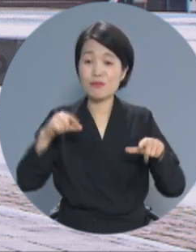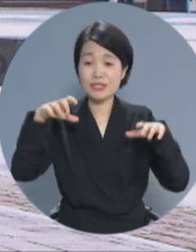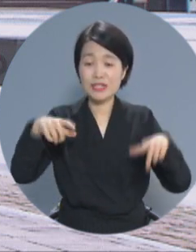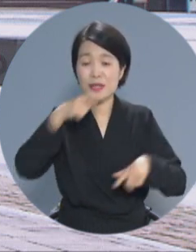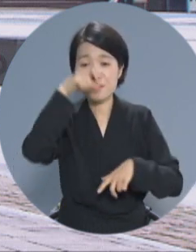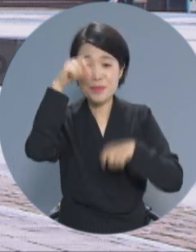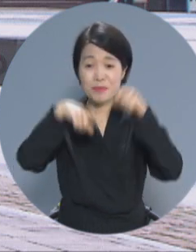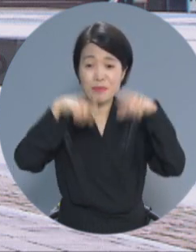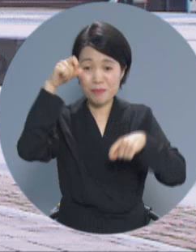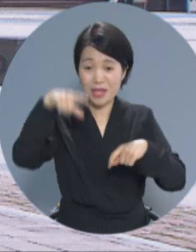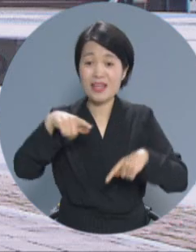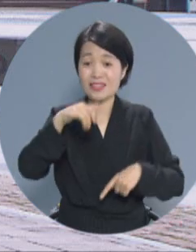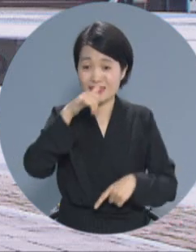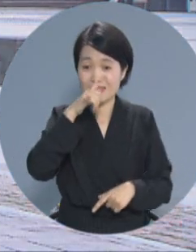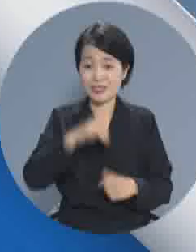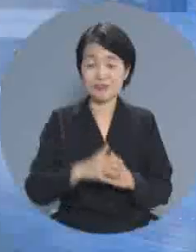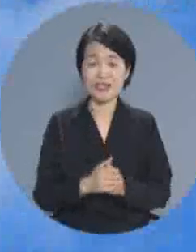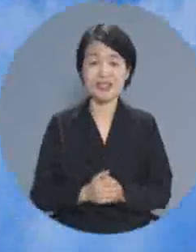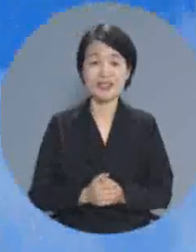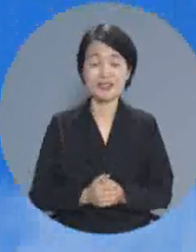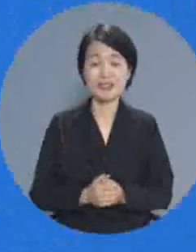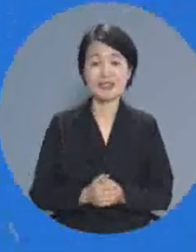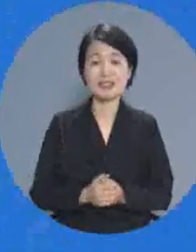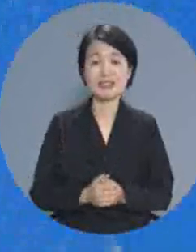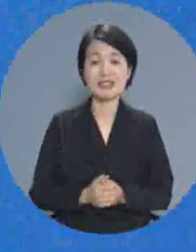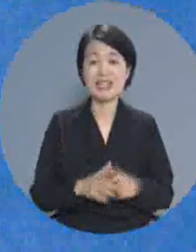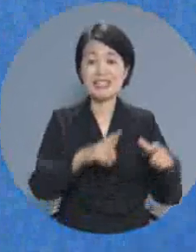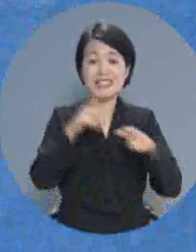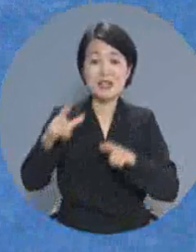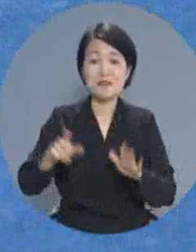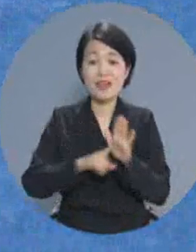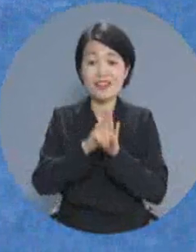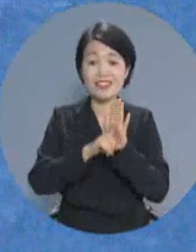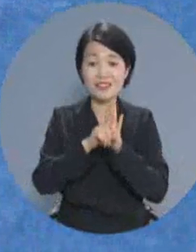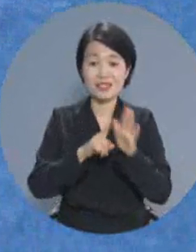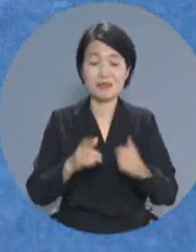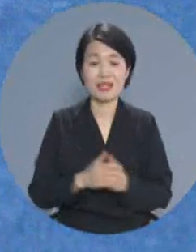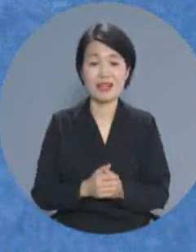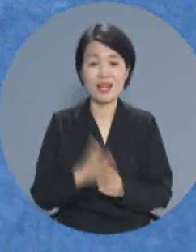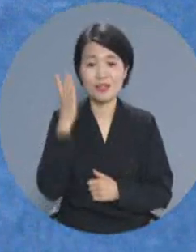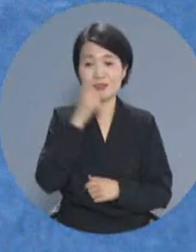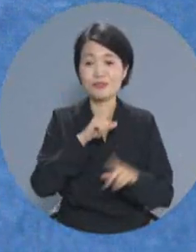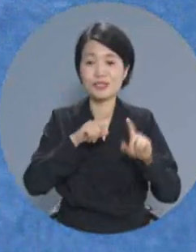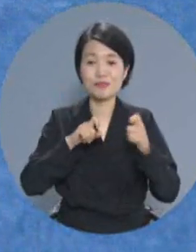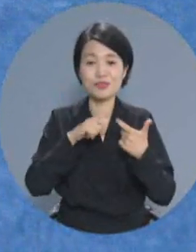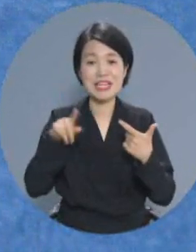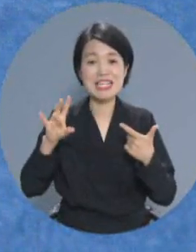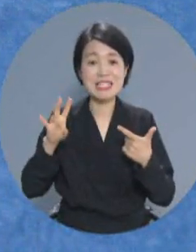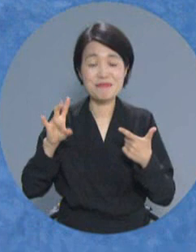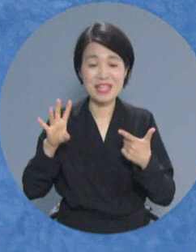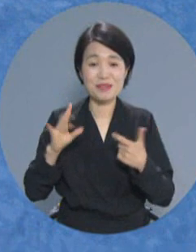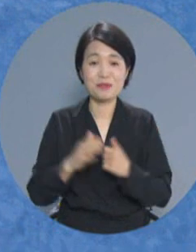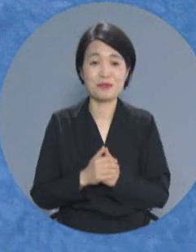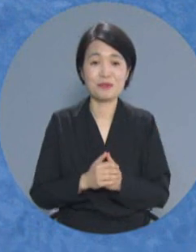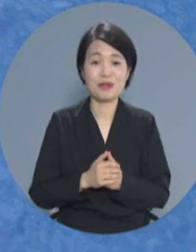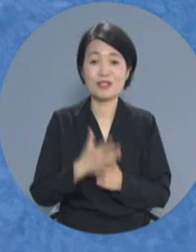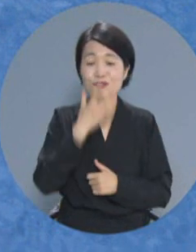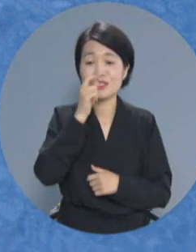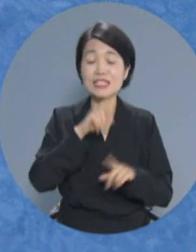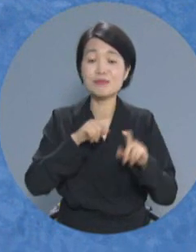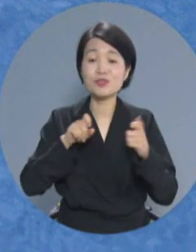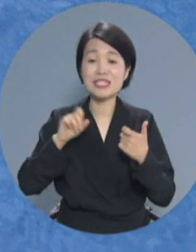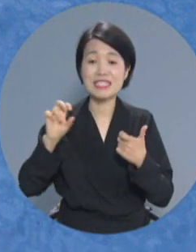지역에는 빗방울이 떨어지겠습니다. 지역별 기온 보시겠습니다. 여수가 16도에서 24도,